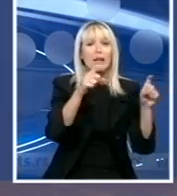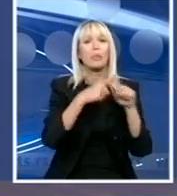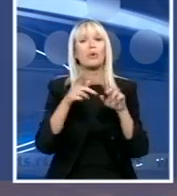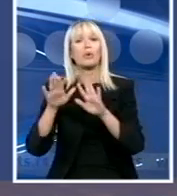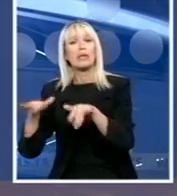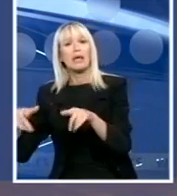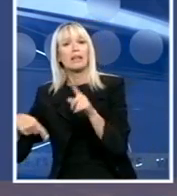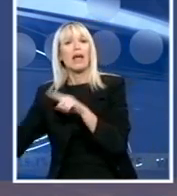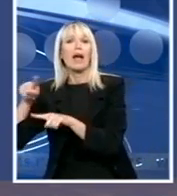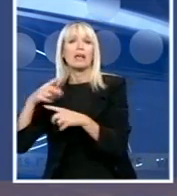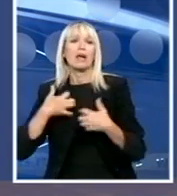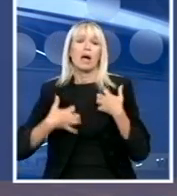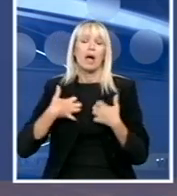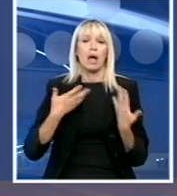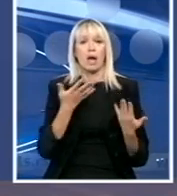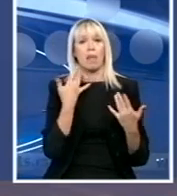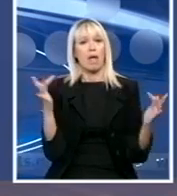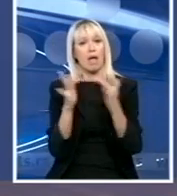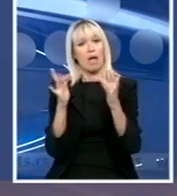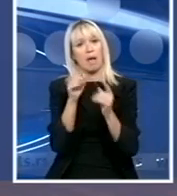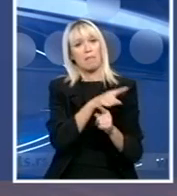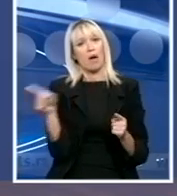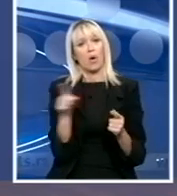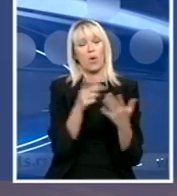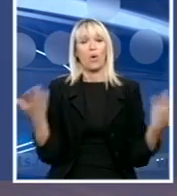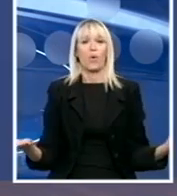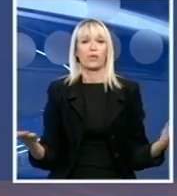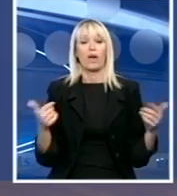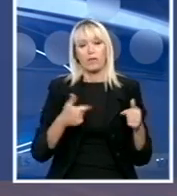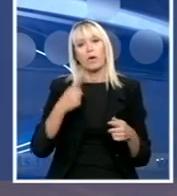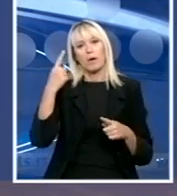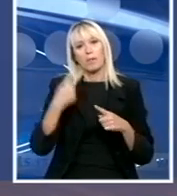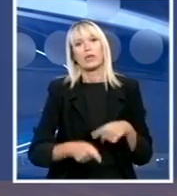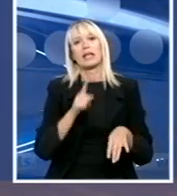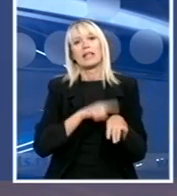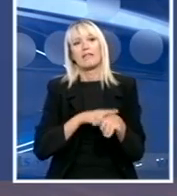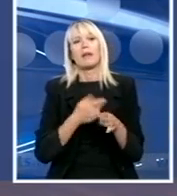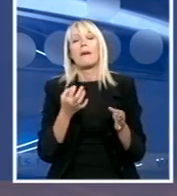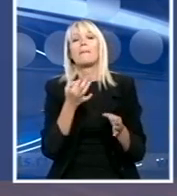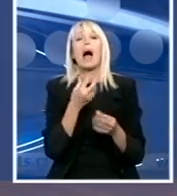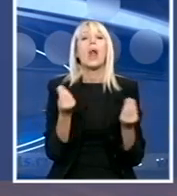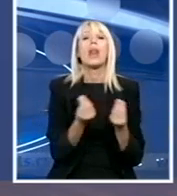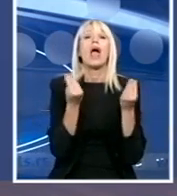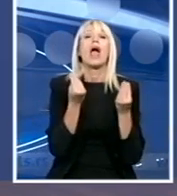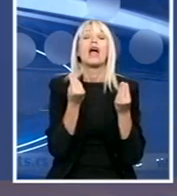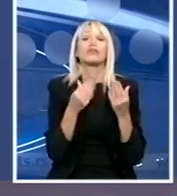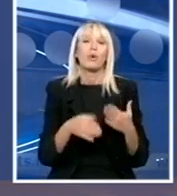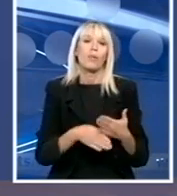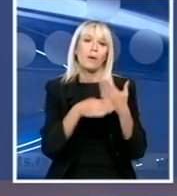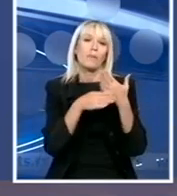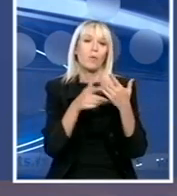treba shvatiti da je ovo bio možda poslednji trenutak da bi se stvorili ipak bolji uslovi i da na taj